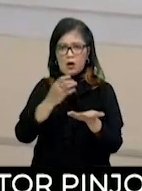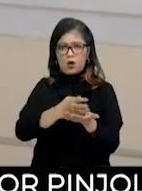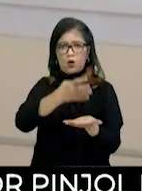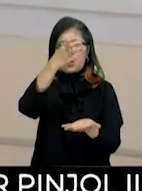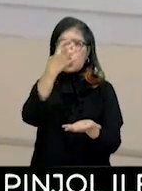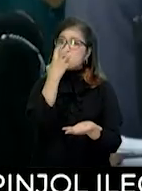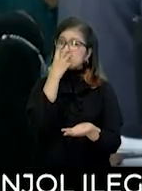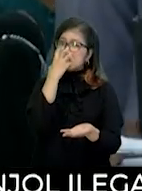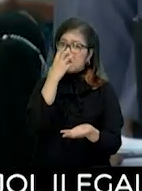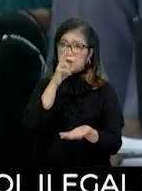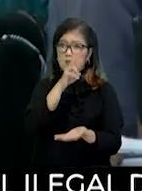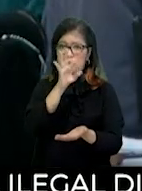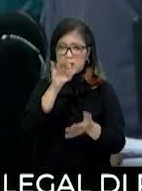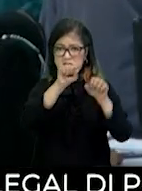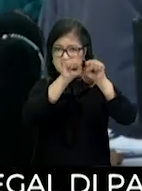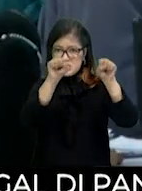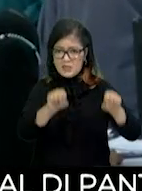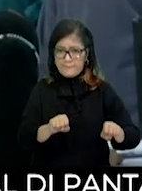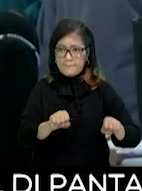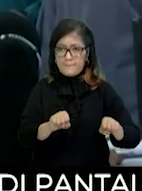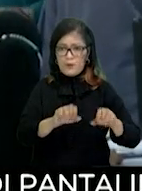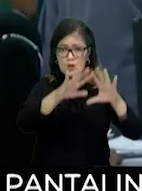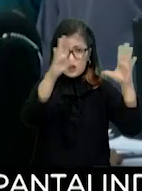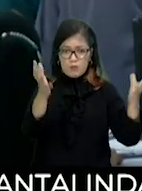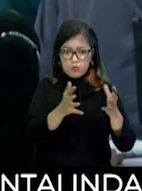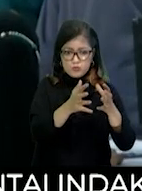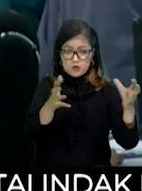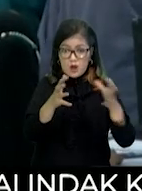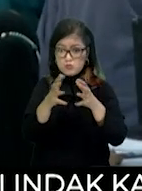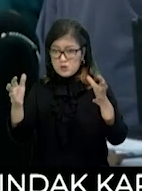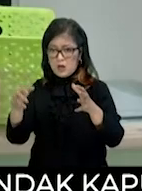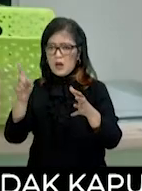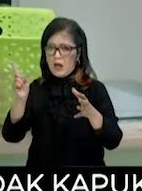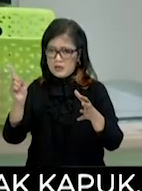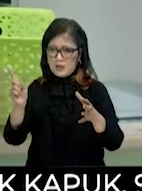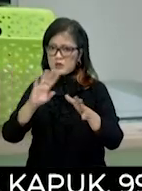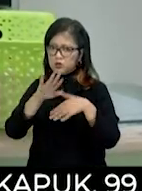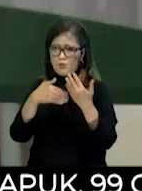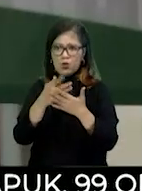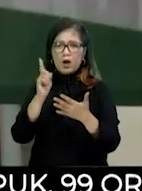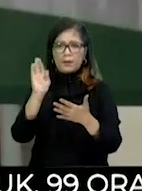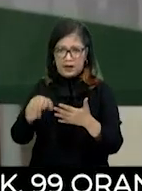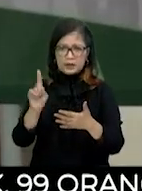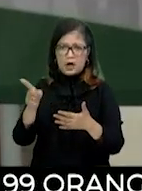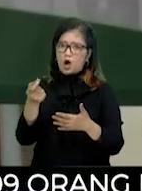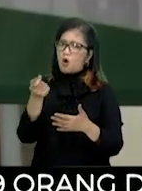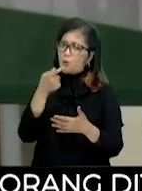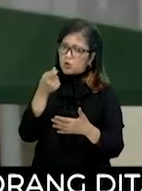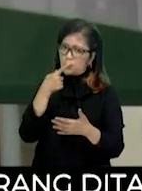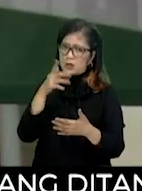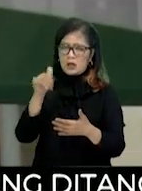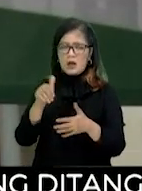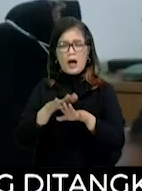yaitu dengan tabung 6 meter kubik dan VGL. Alhamdulillah stok masih aman, serta obat-obatan di farmasi juga aman untuk